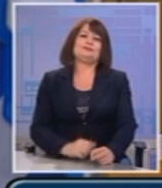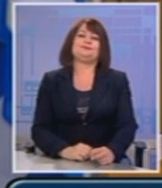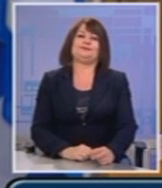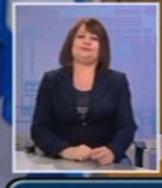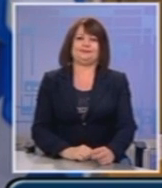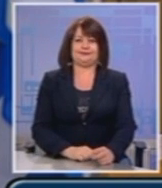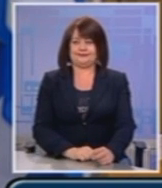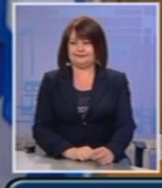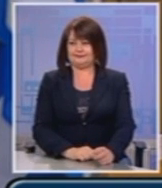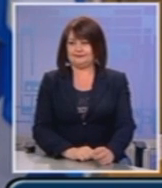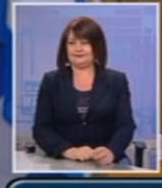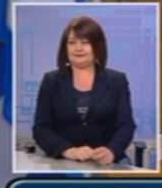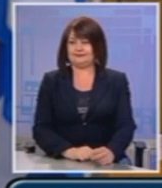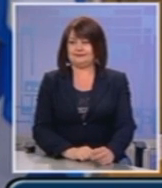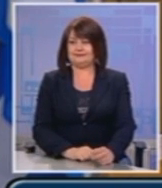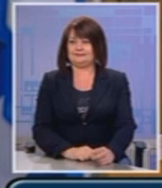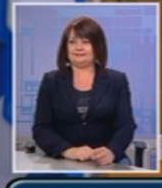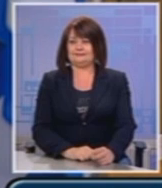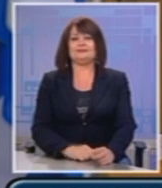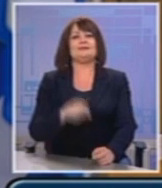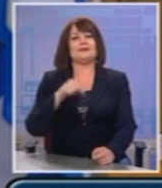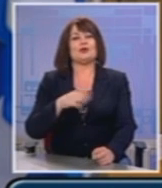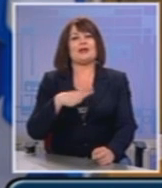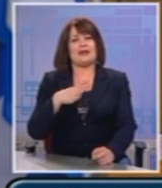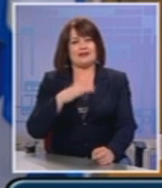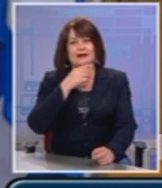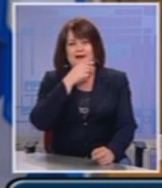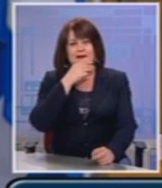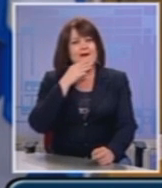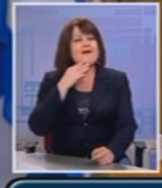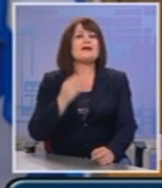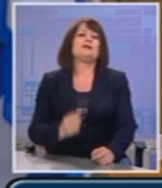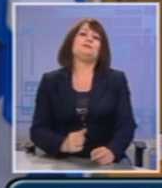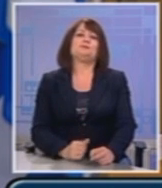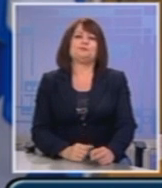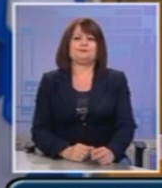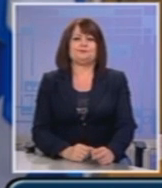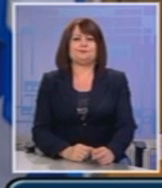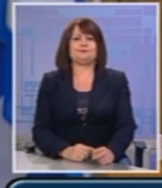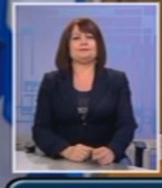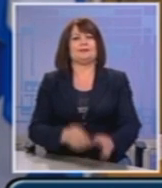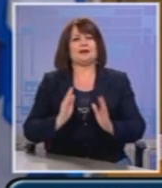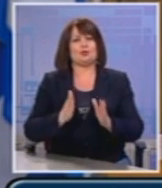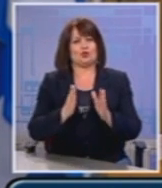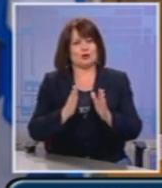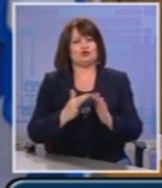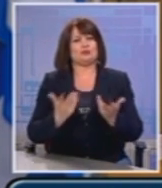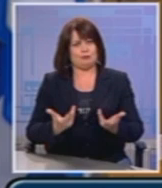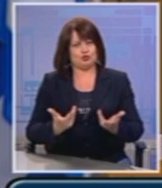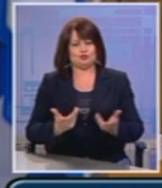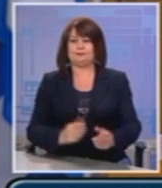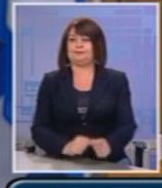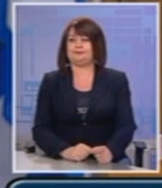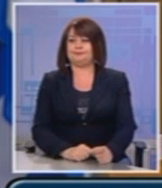και τώρα θα ήθελα να πορευθούμε ως εξής